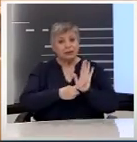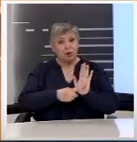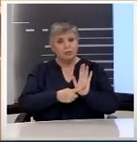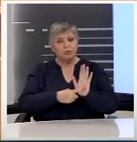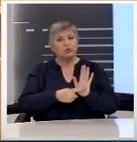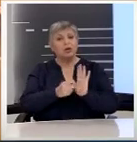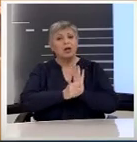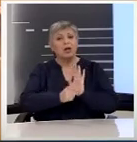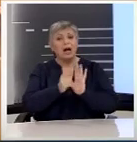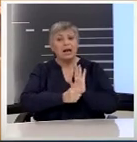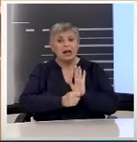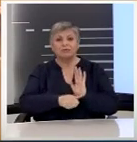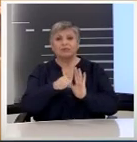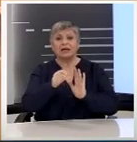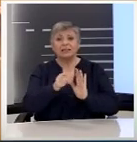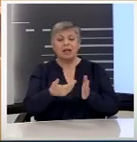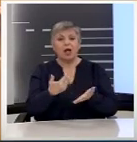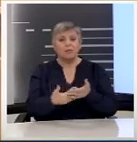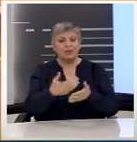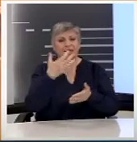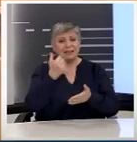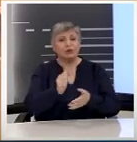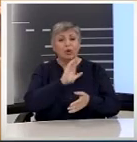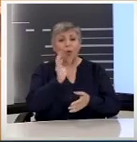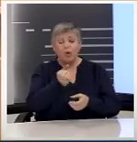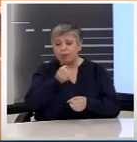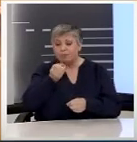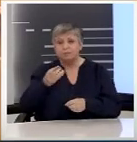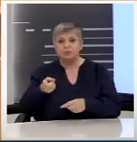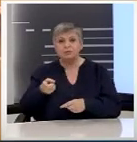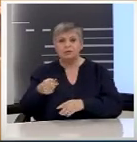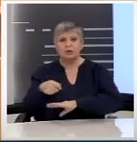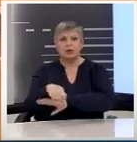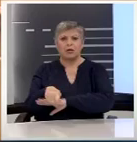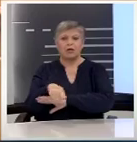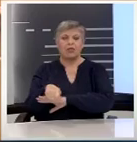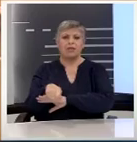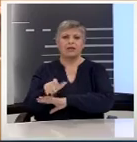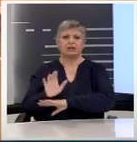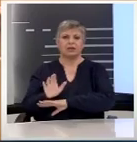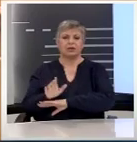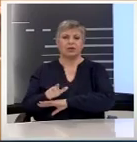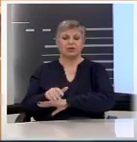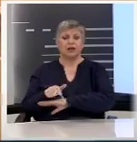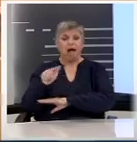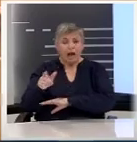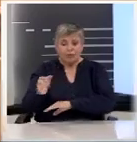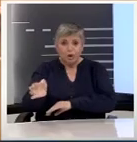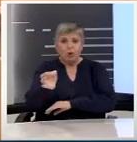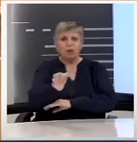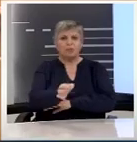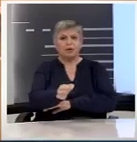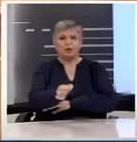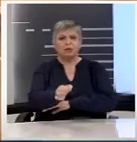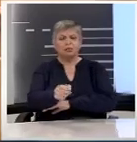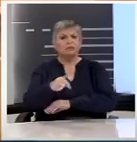κάτι άλλο, τότε θα είχατε κάθε λόγο να τον κατηγορήσετε. Εδώ όμως συνέβη ακριβώς το